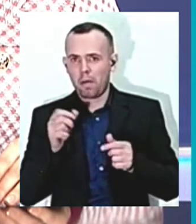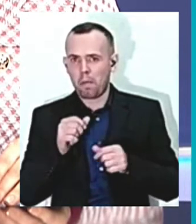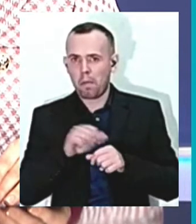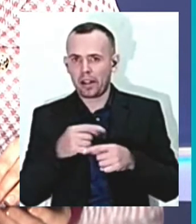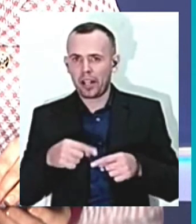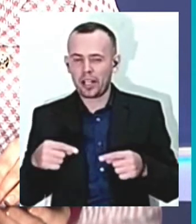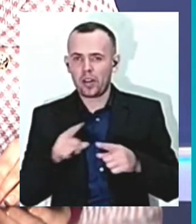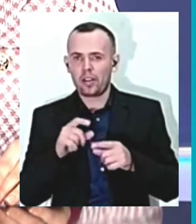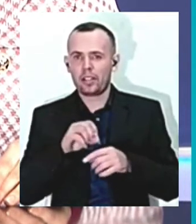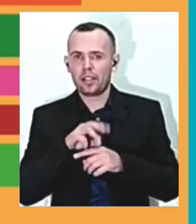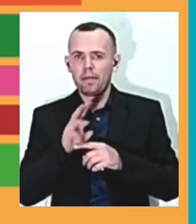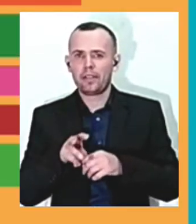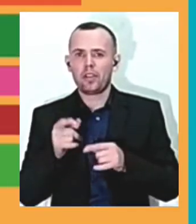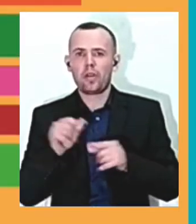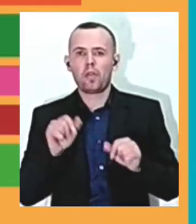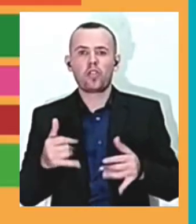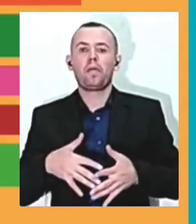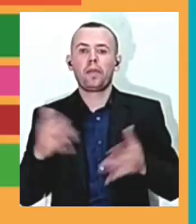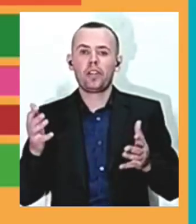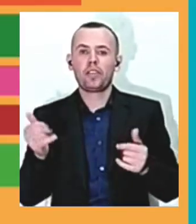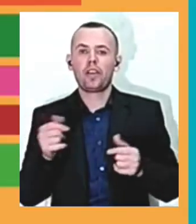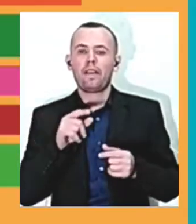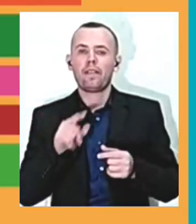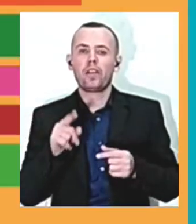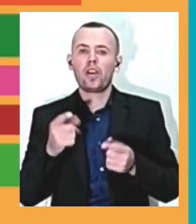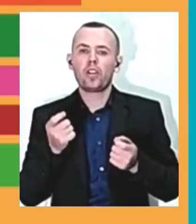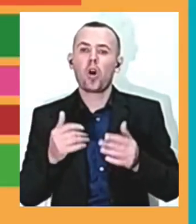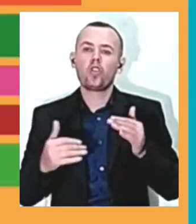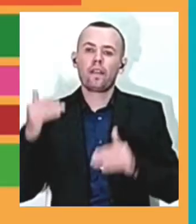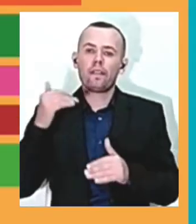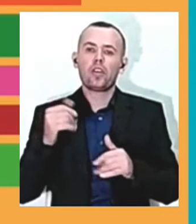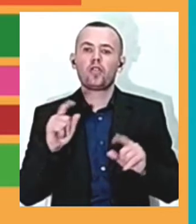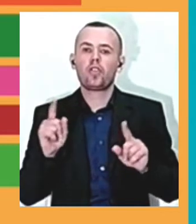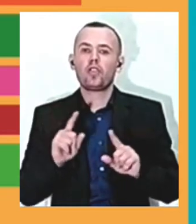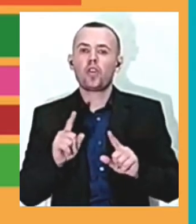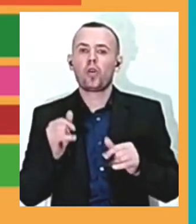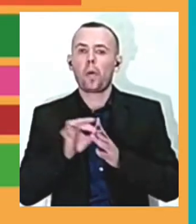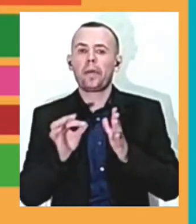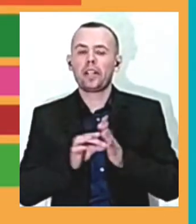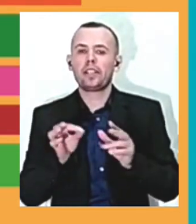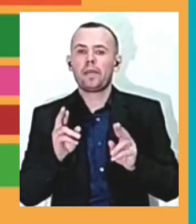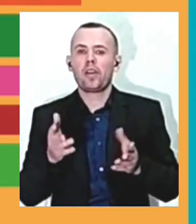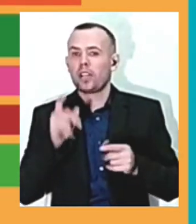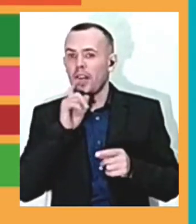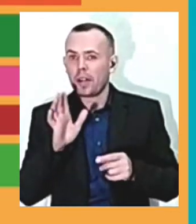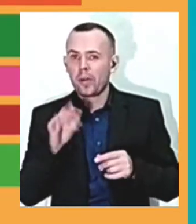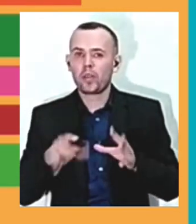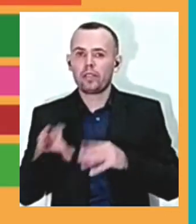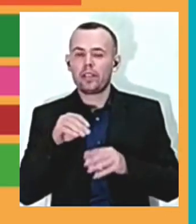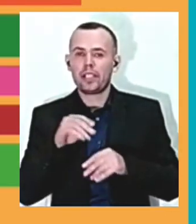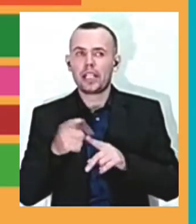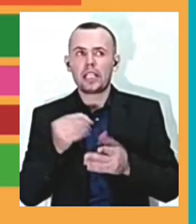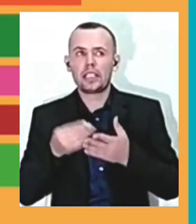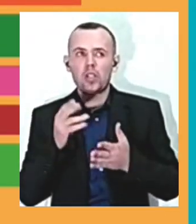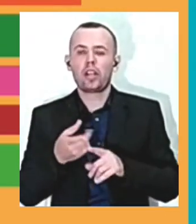забезпеченість важливіша. Вони ставлять її трошки вище, що, в принципі, якби непогано. Всі ці цінності є важливими, але для